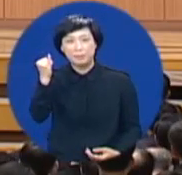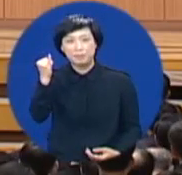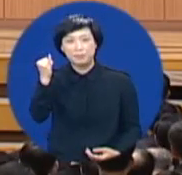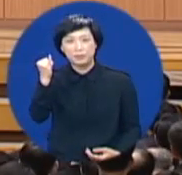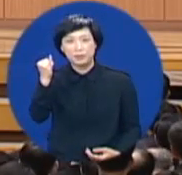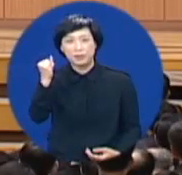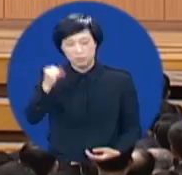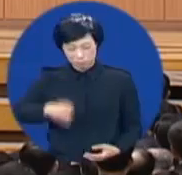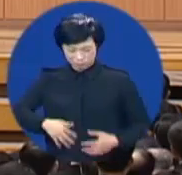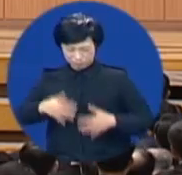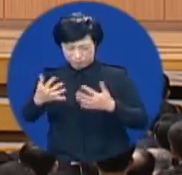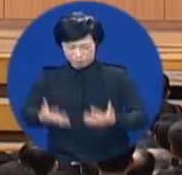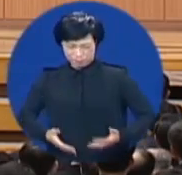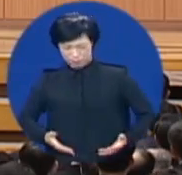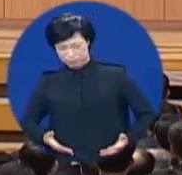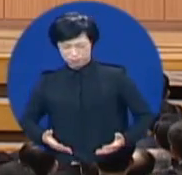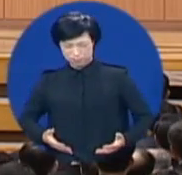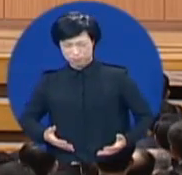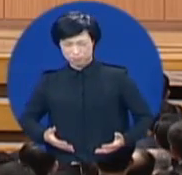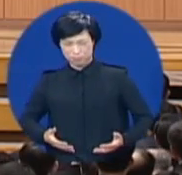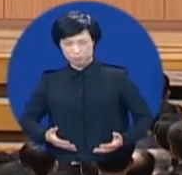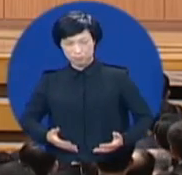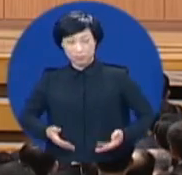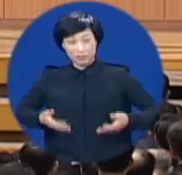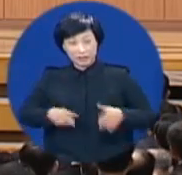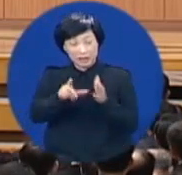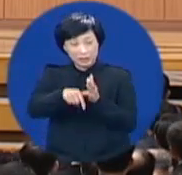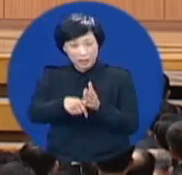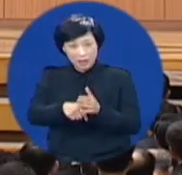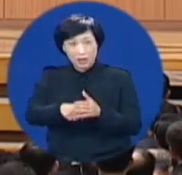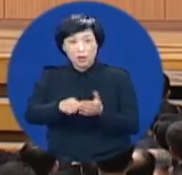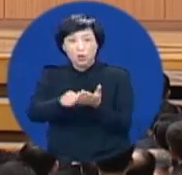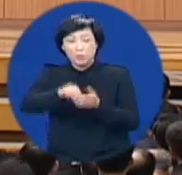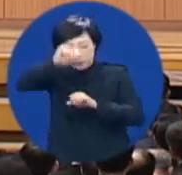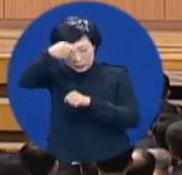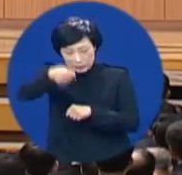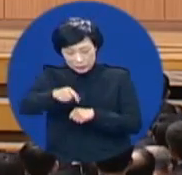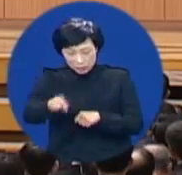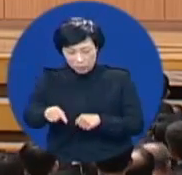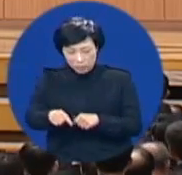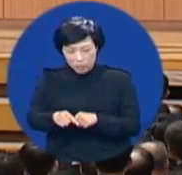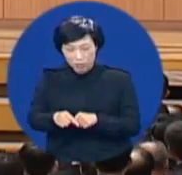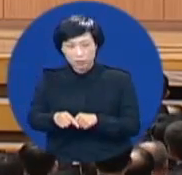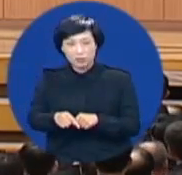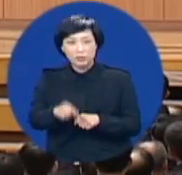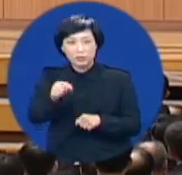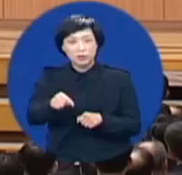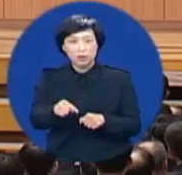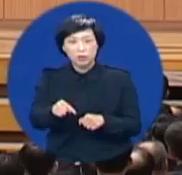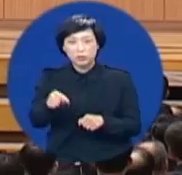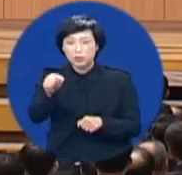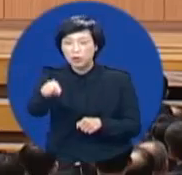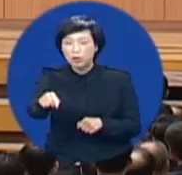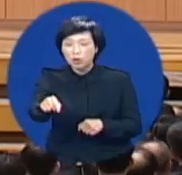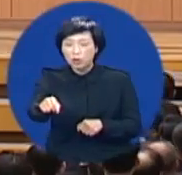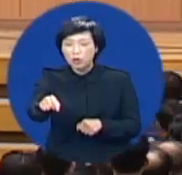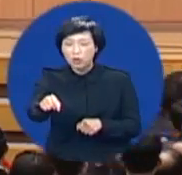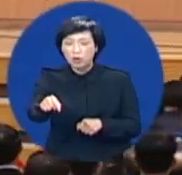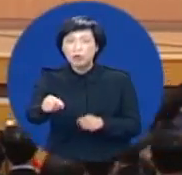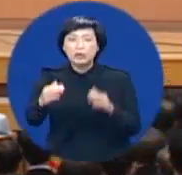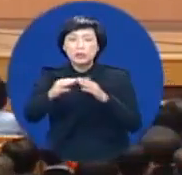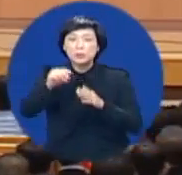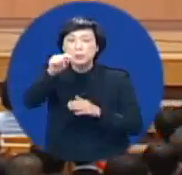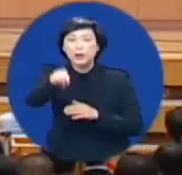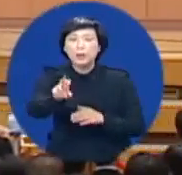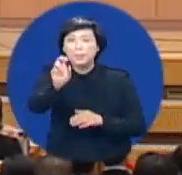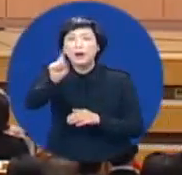엄마 공우신 벗어서 저 밑에 마루 깊은 뒤에다가